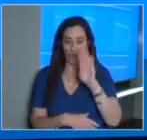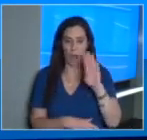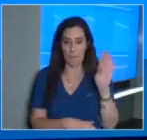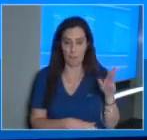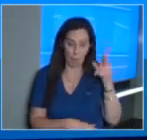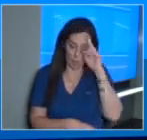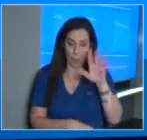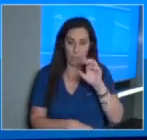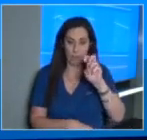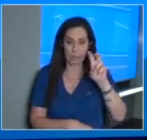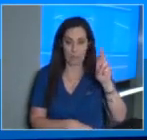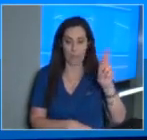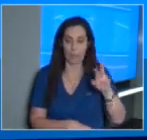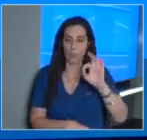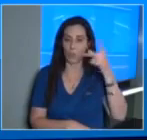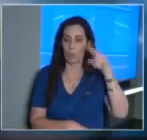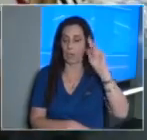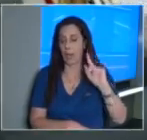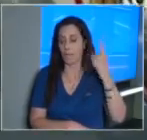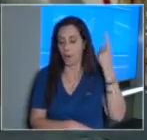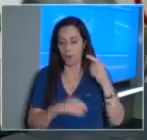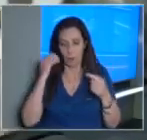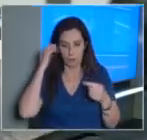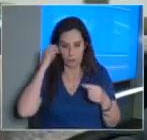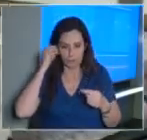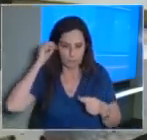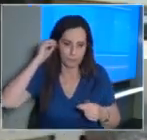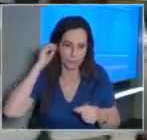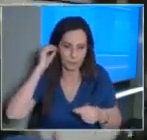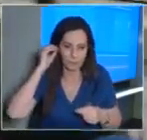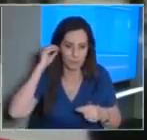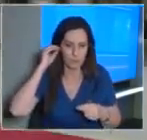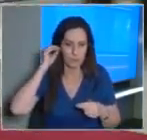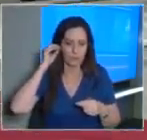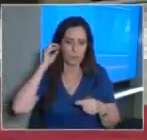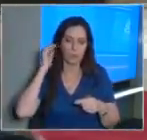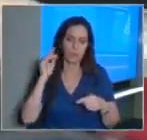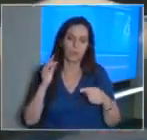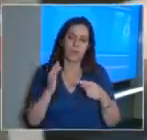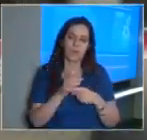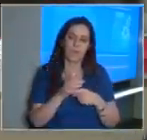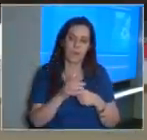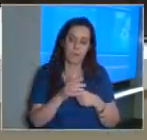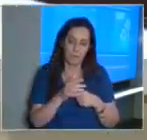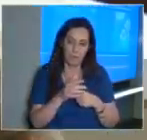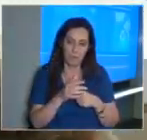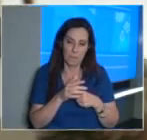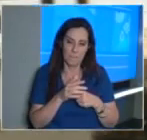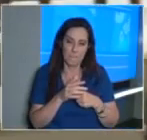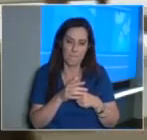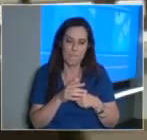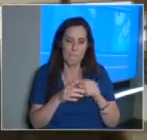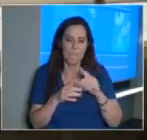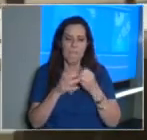הממשלה, שהוא חושב שיש לו את הסיכויים להרכיב, הפעם לא יוכל להיות אותו תרגיל, ואותו אדם שעליו